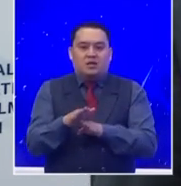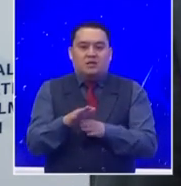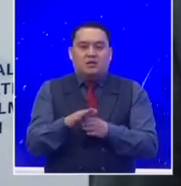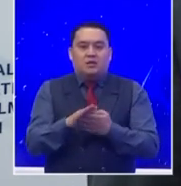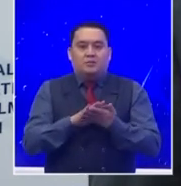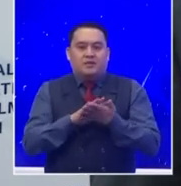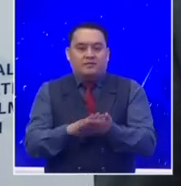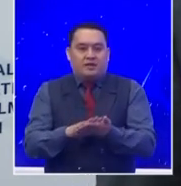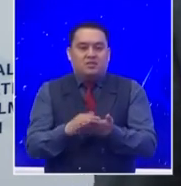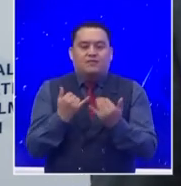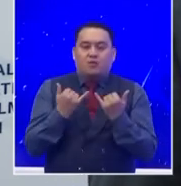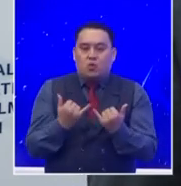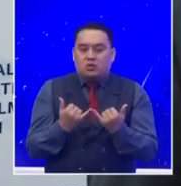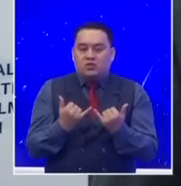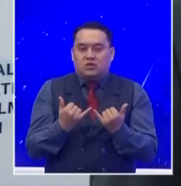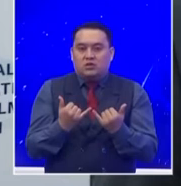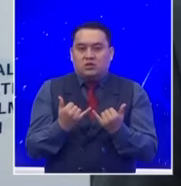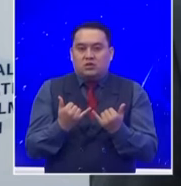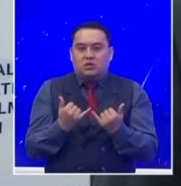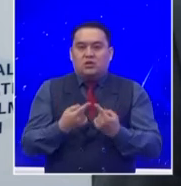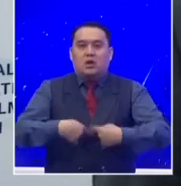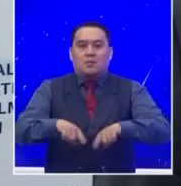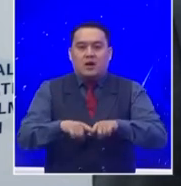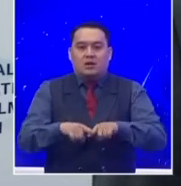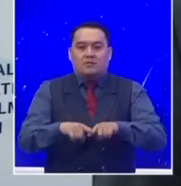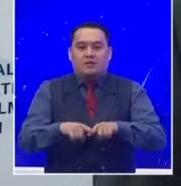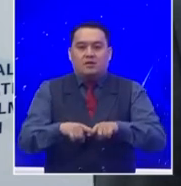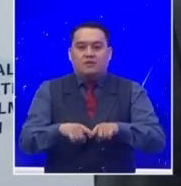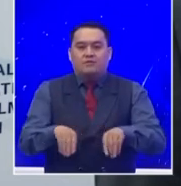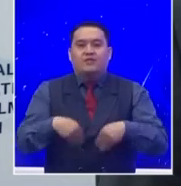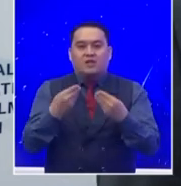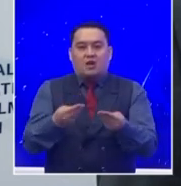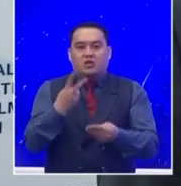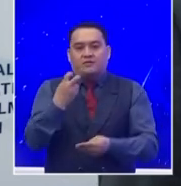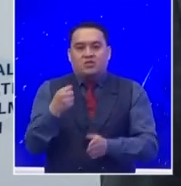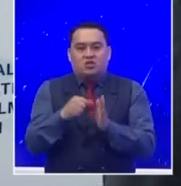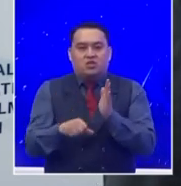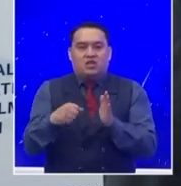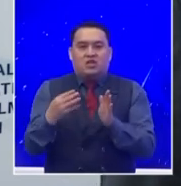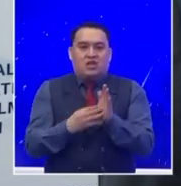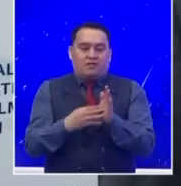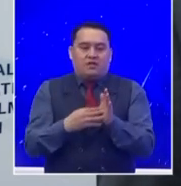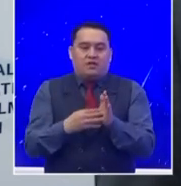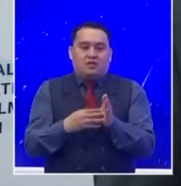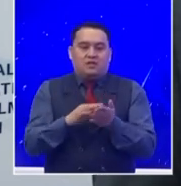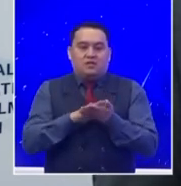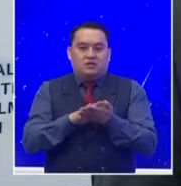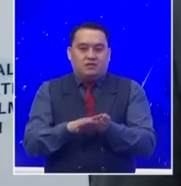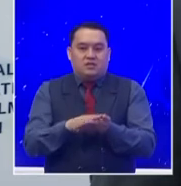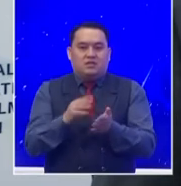предписаний. На сегодняшний день департаментом выдано 269 предписаний, из